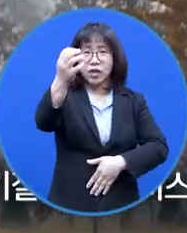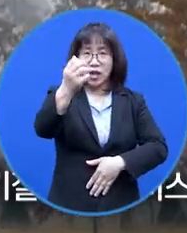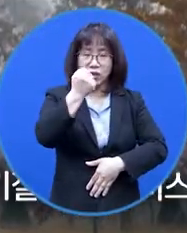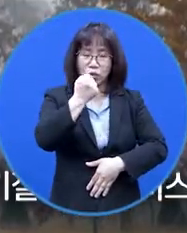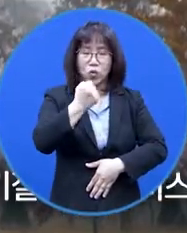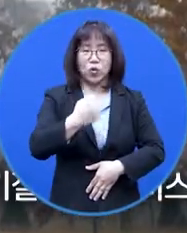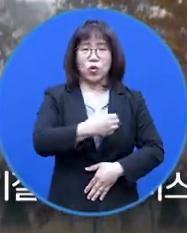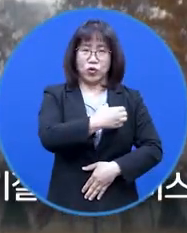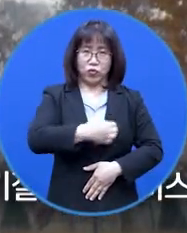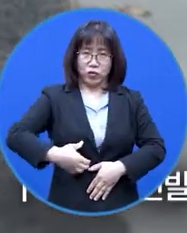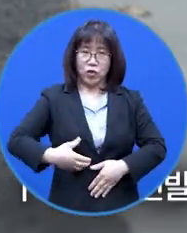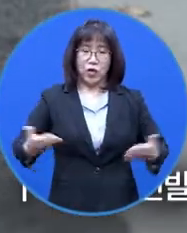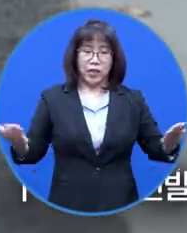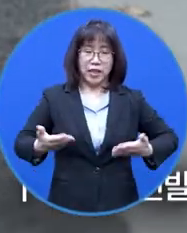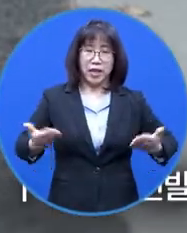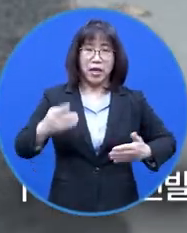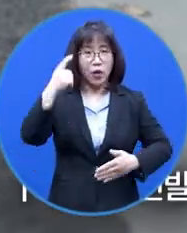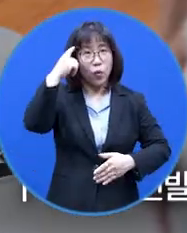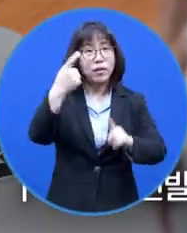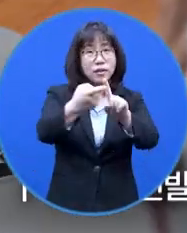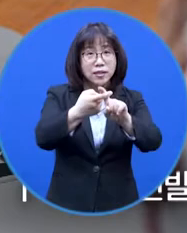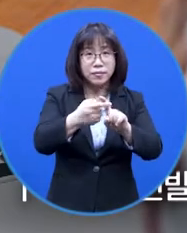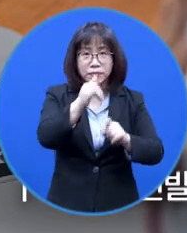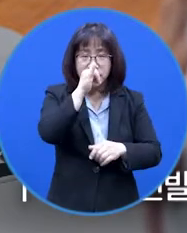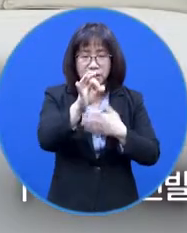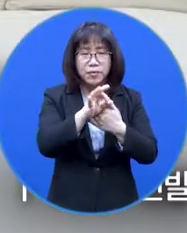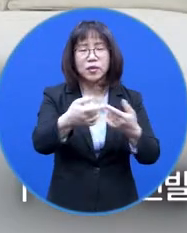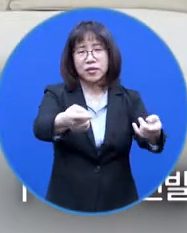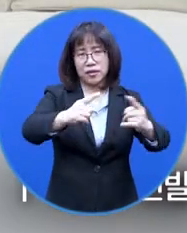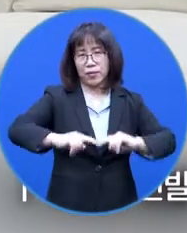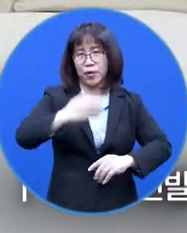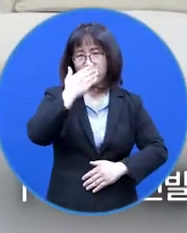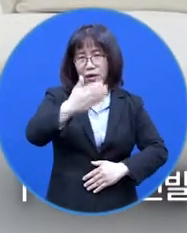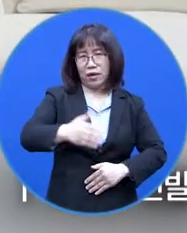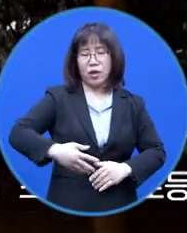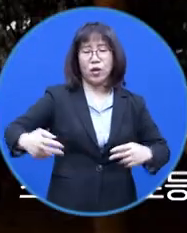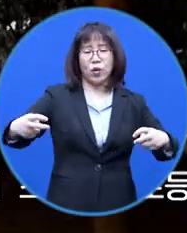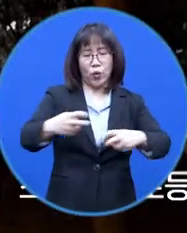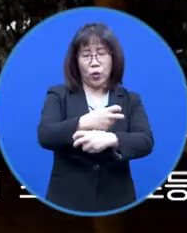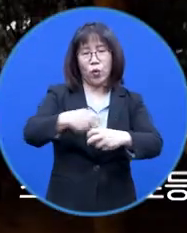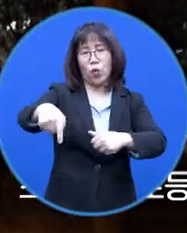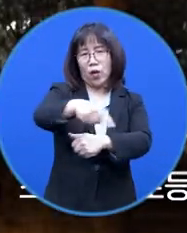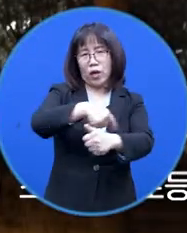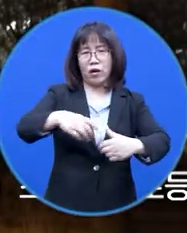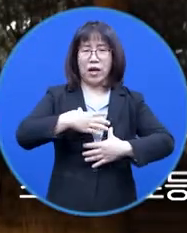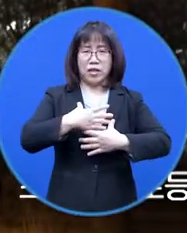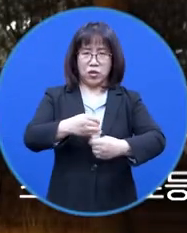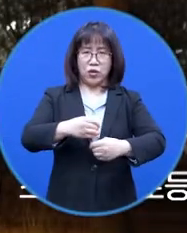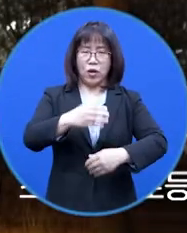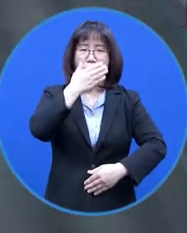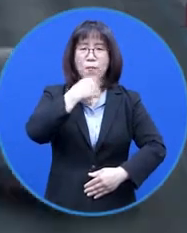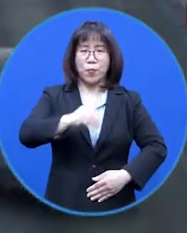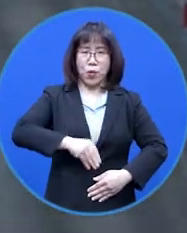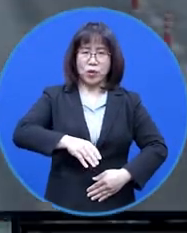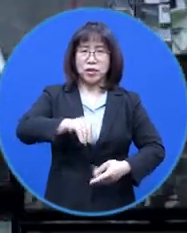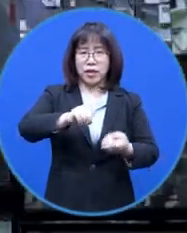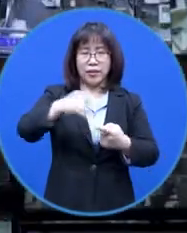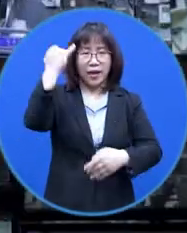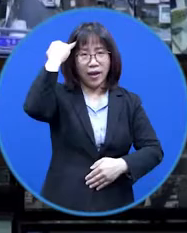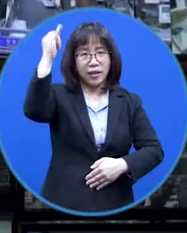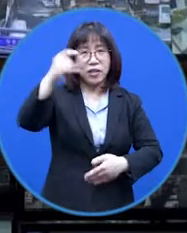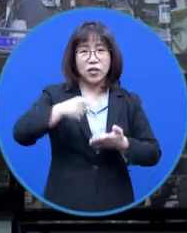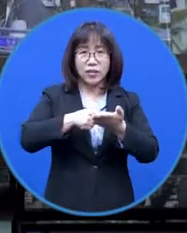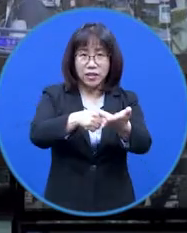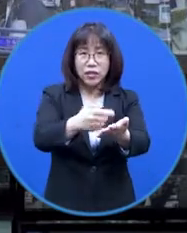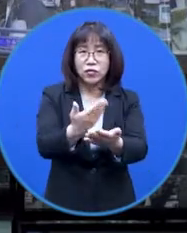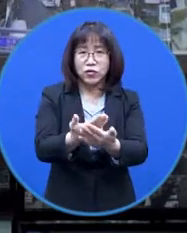관심 있는 분이라면 누구나 참여할 수 있고 교통, 안전, 환경, 복지 등 스마트 기술 활용 아이디어를